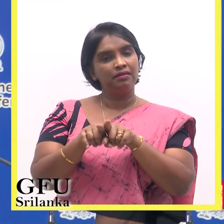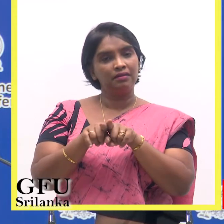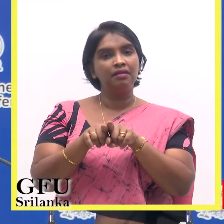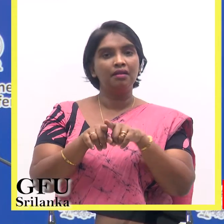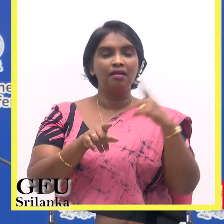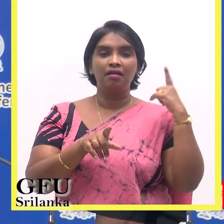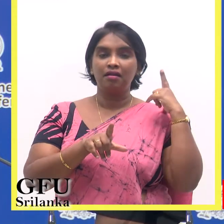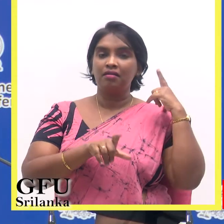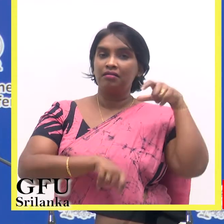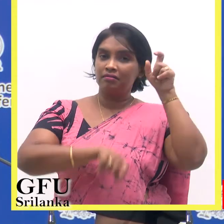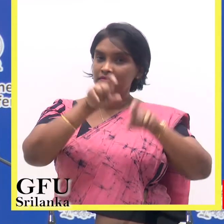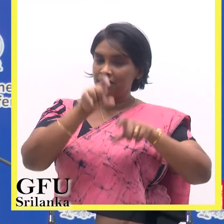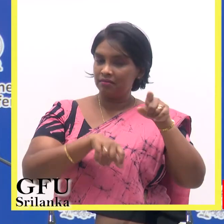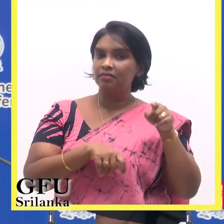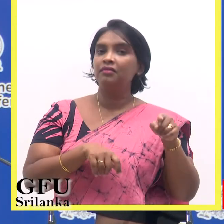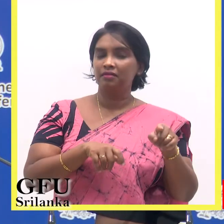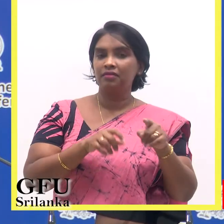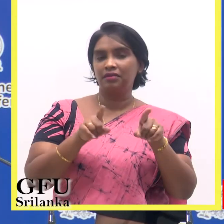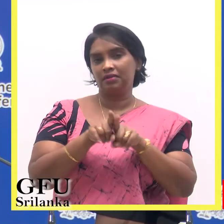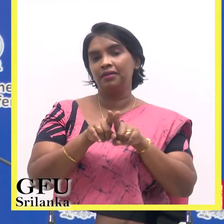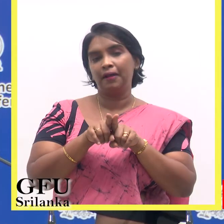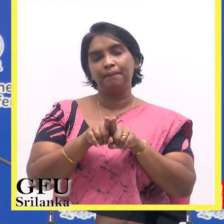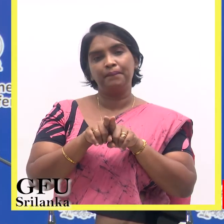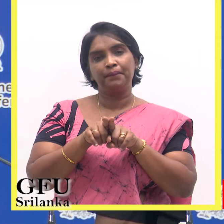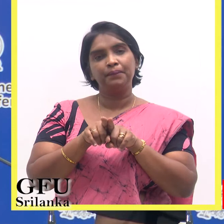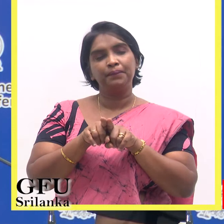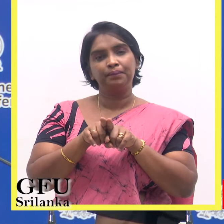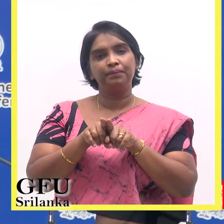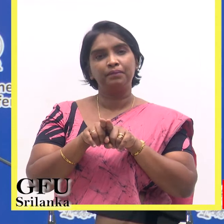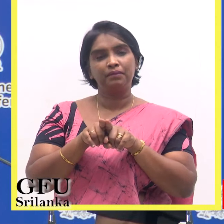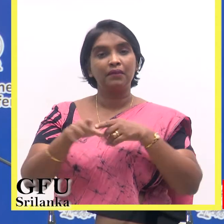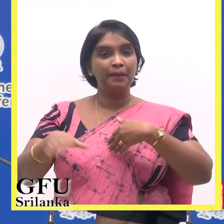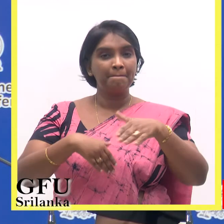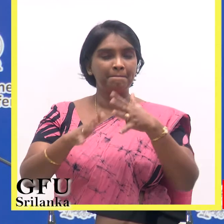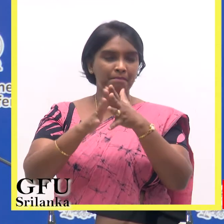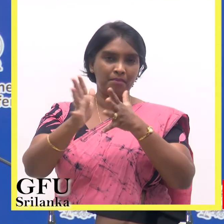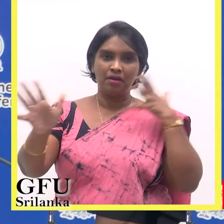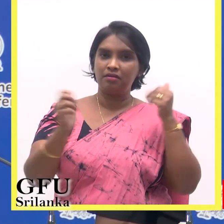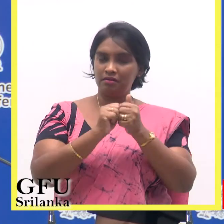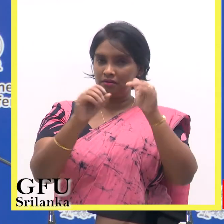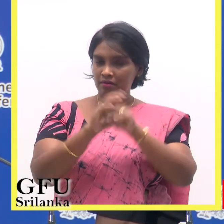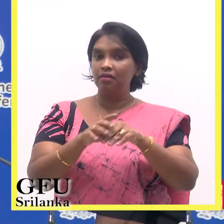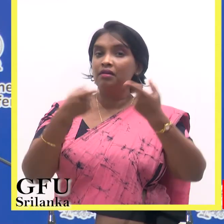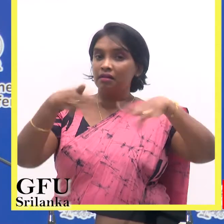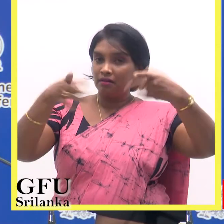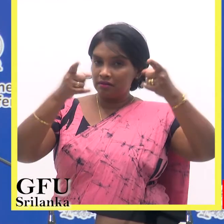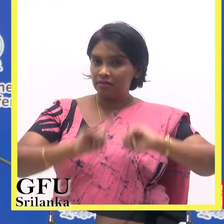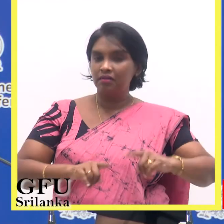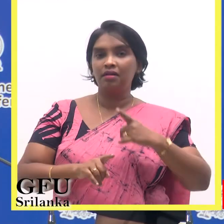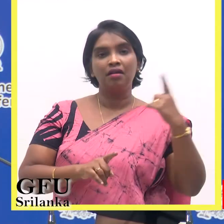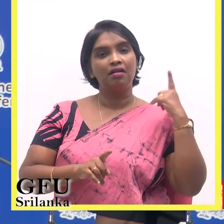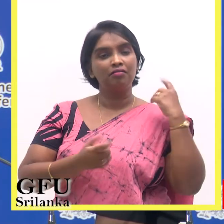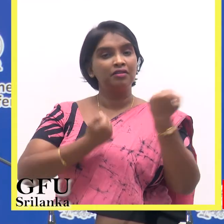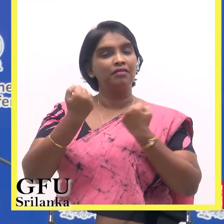මෙහි පාබල නැත්තම් ෆුඩ් කොලම්ස් කියන එක අපි පෙළපාලිය ගමන් කරනවා. ඉන්